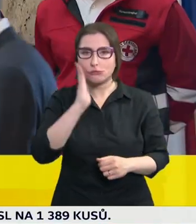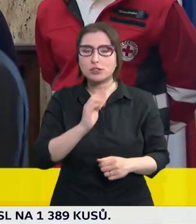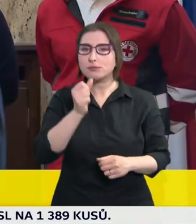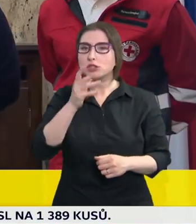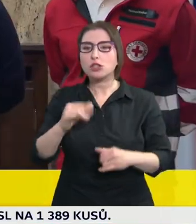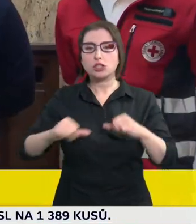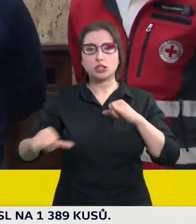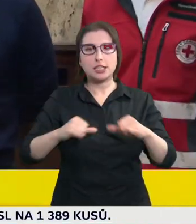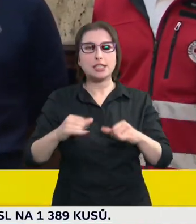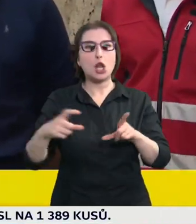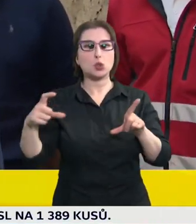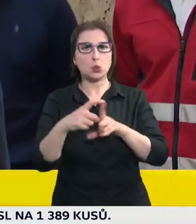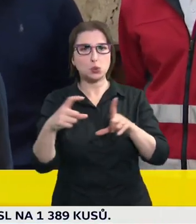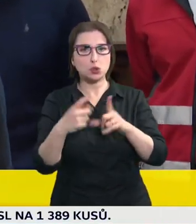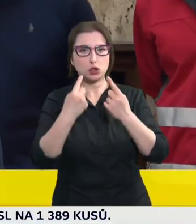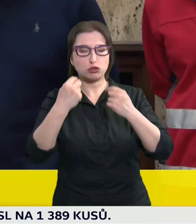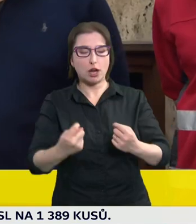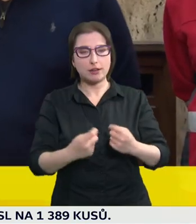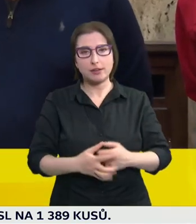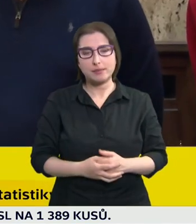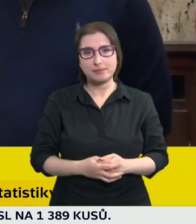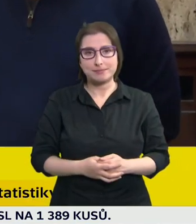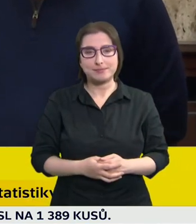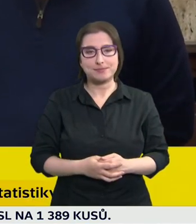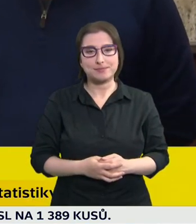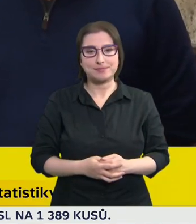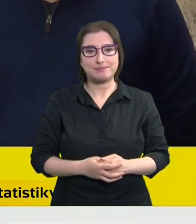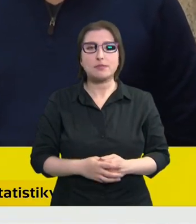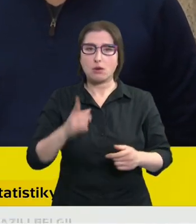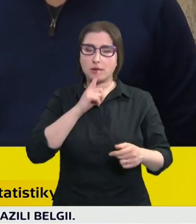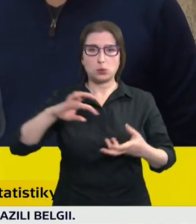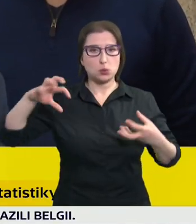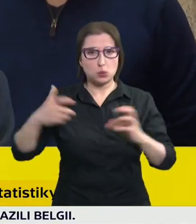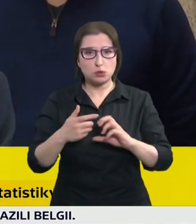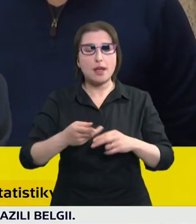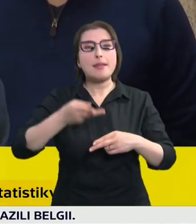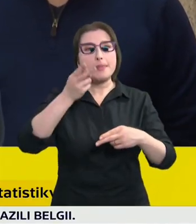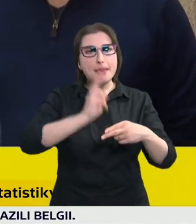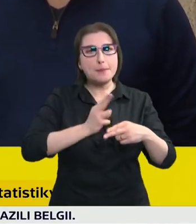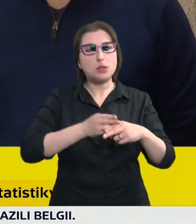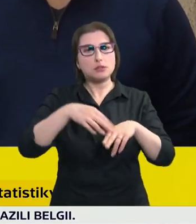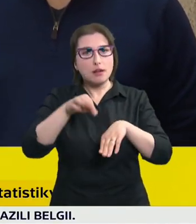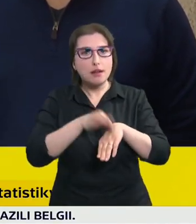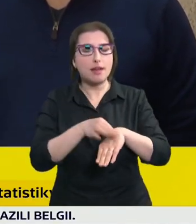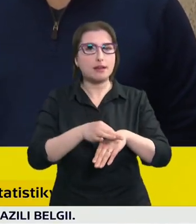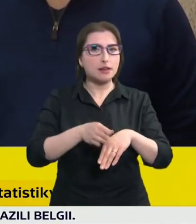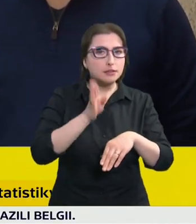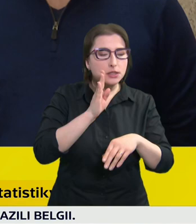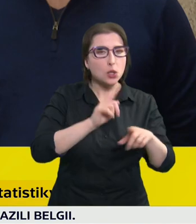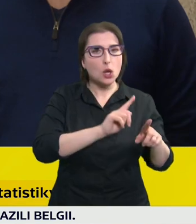Ladislav Dušek. Dobrý den, dámy a pánové, jenom velmi stručně. Počet nakažených zdravotnických pracovníků klesl z hodnot